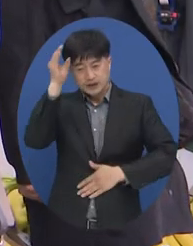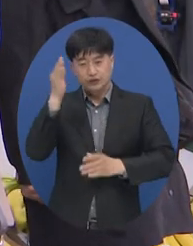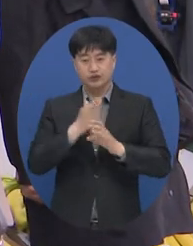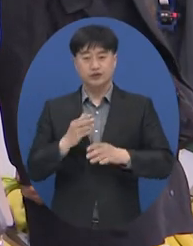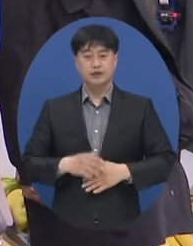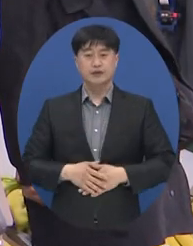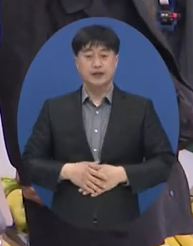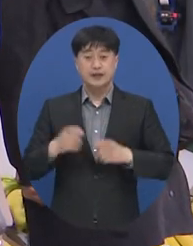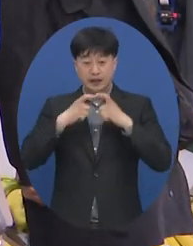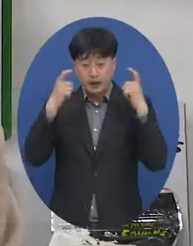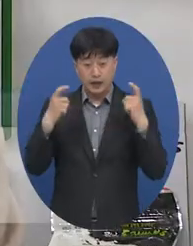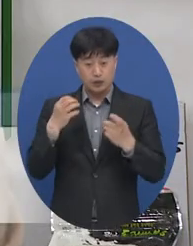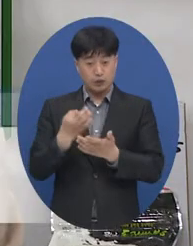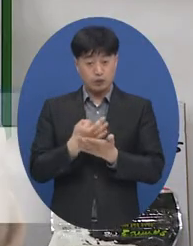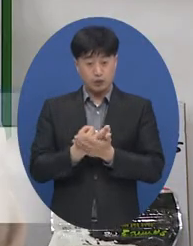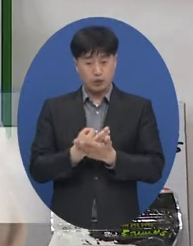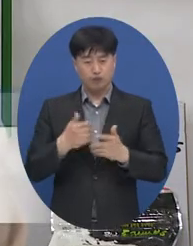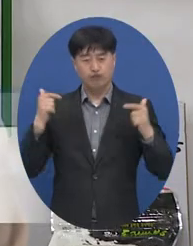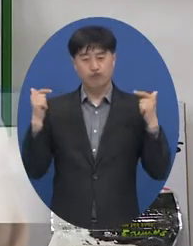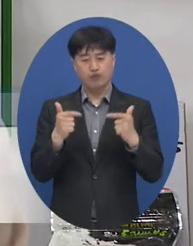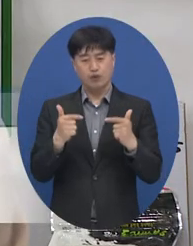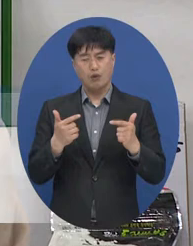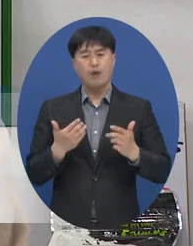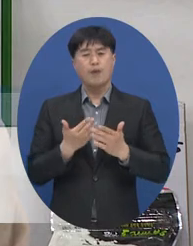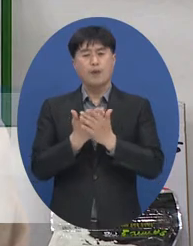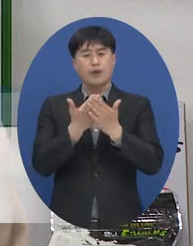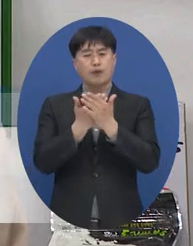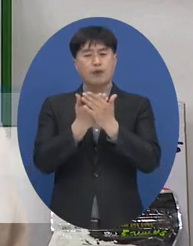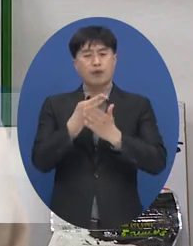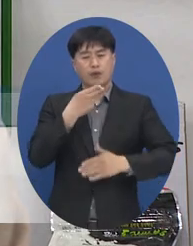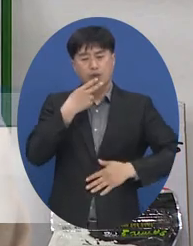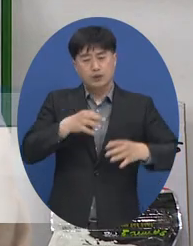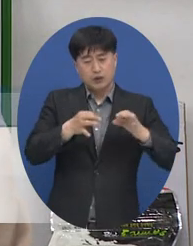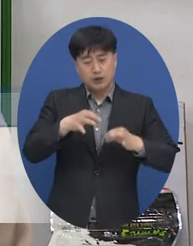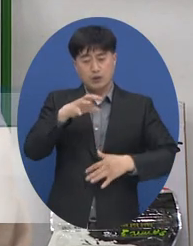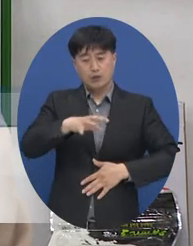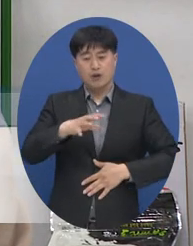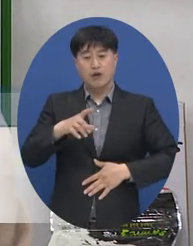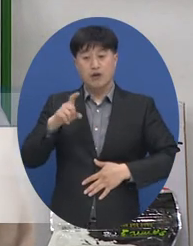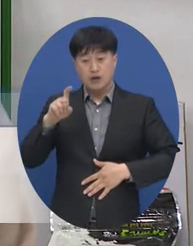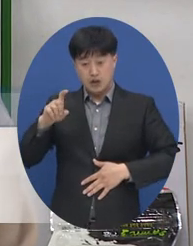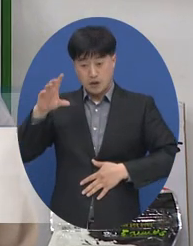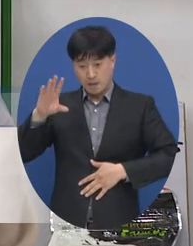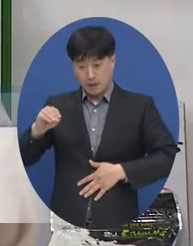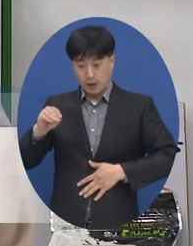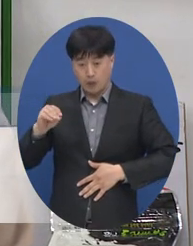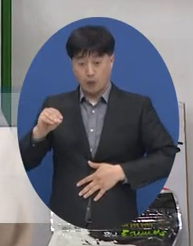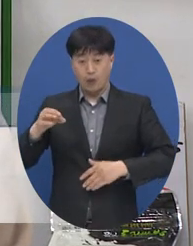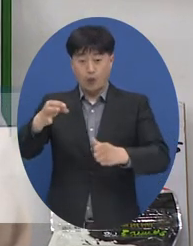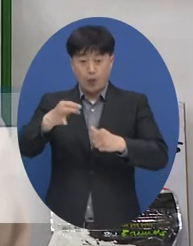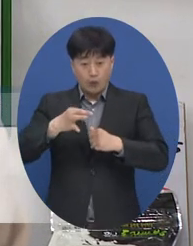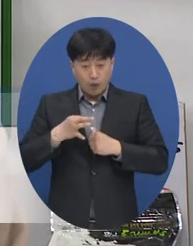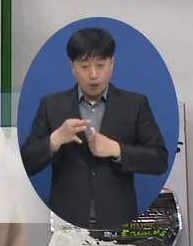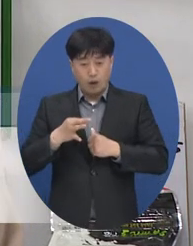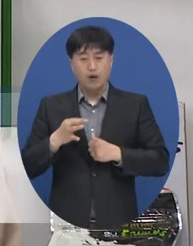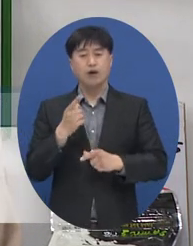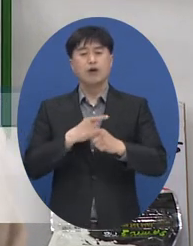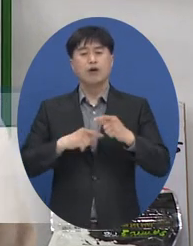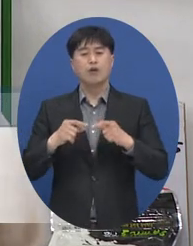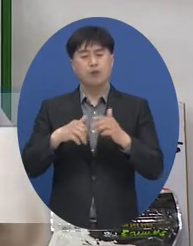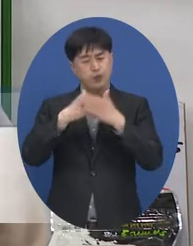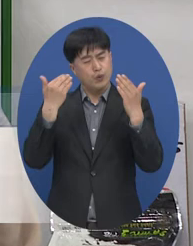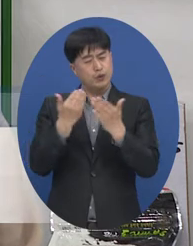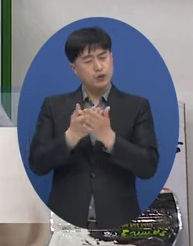있습니다. 개인 소득이 좀 줄어서 좀 활성화되지 않은 그런 시장에 뭐 10만